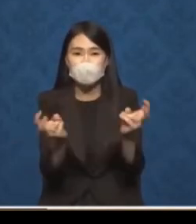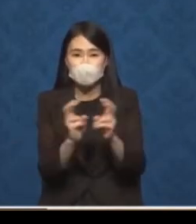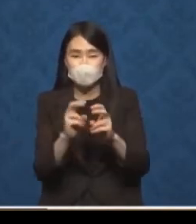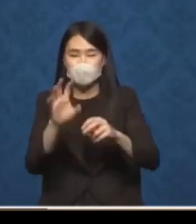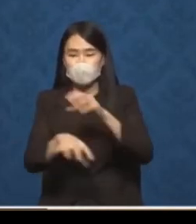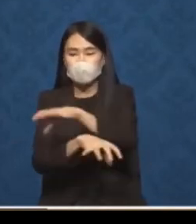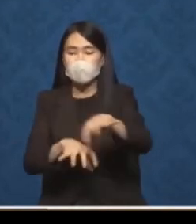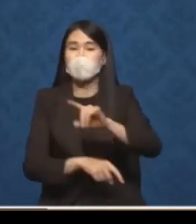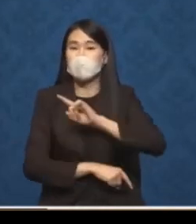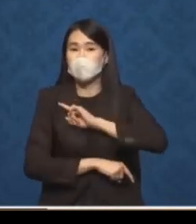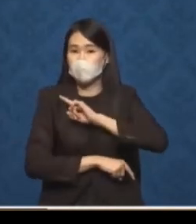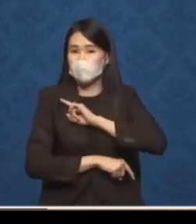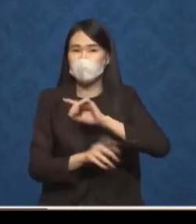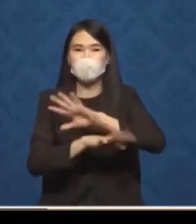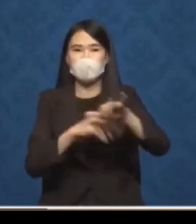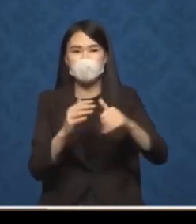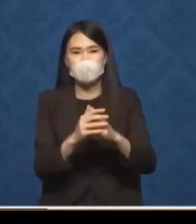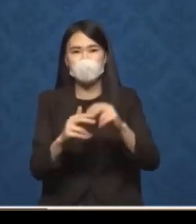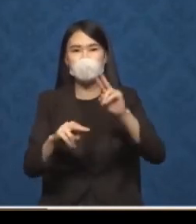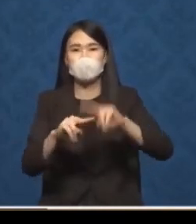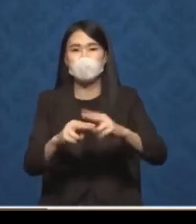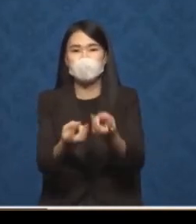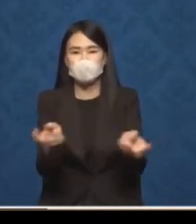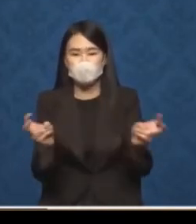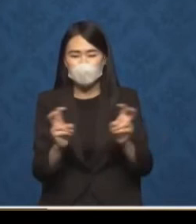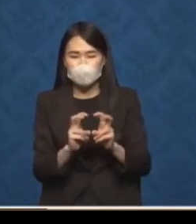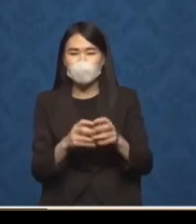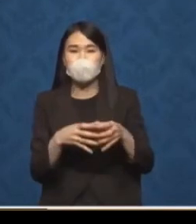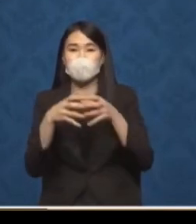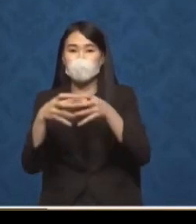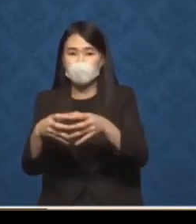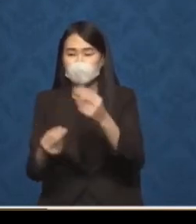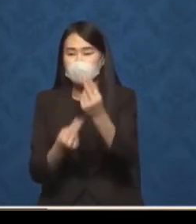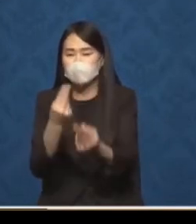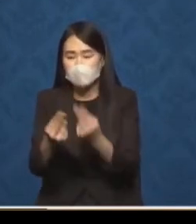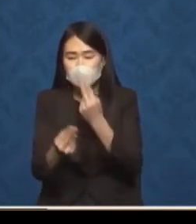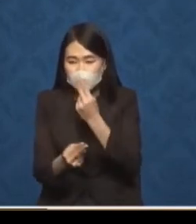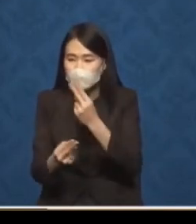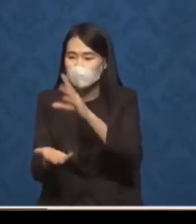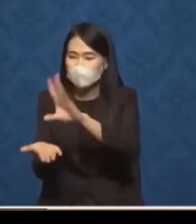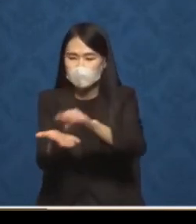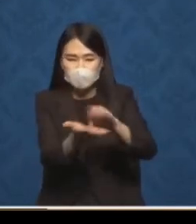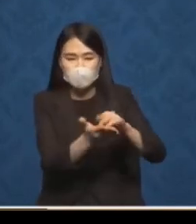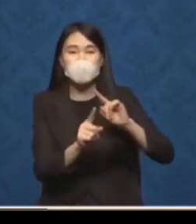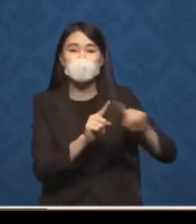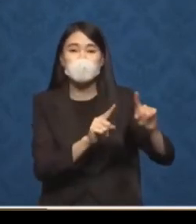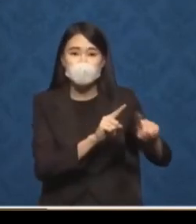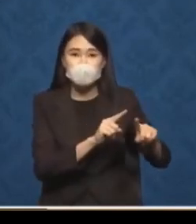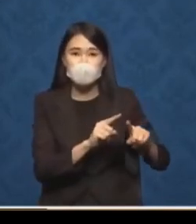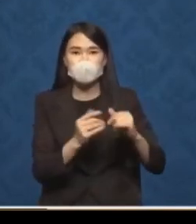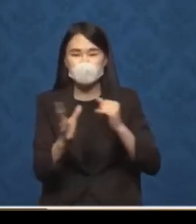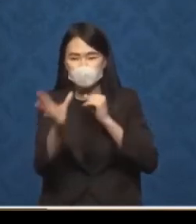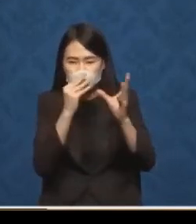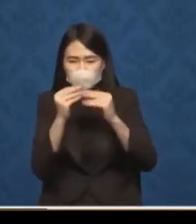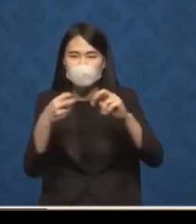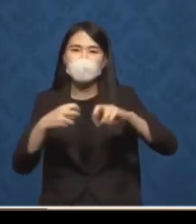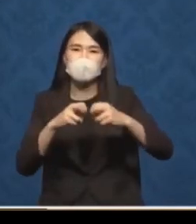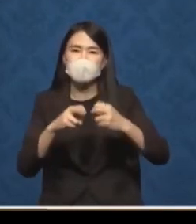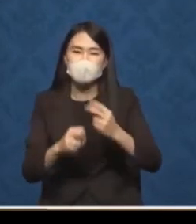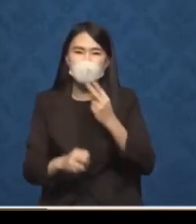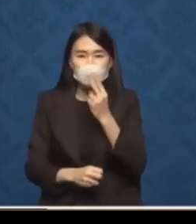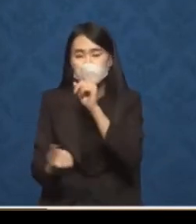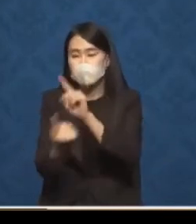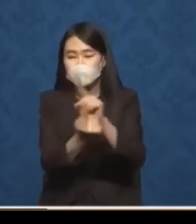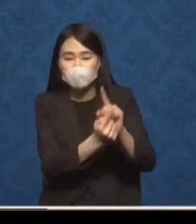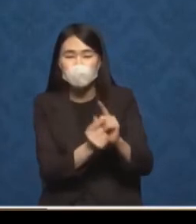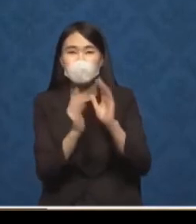งานเกือบครบทุกหน่วยงานเข้าไปลงพื้นที่ร่วมกับกรรมาธิการได้ไปศึกษาปัญหาได้เข้าไปพบ